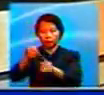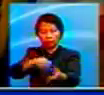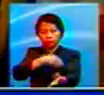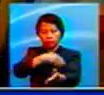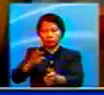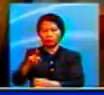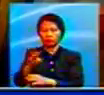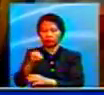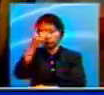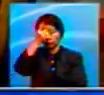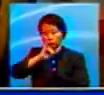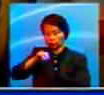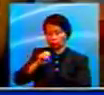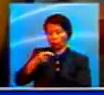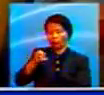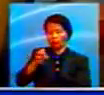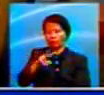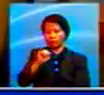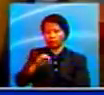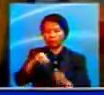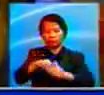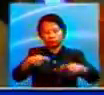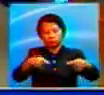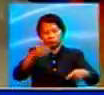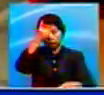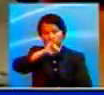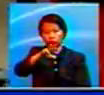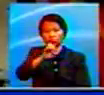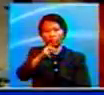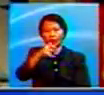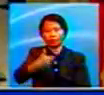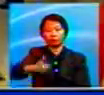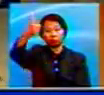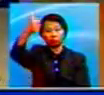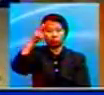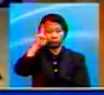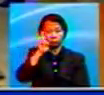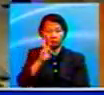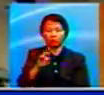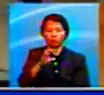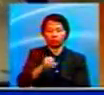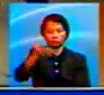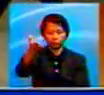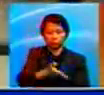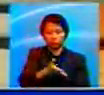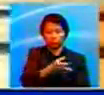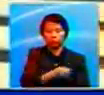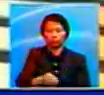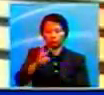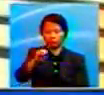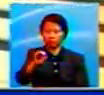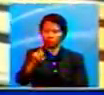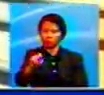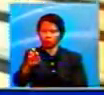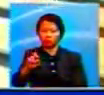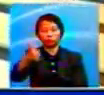RTM, Datuk Johari Saleh. Dalam pertandingan ini, Datuk Johari Saleh memenangi kategori veteran RTM dan jemputan. Mat Rozi